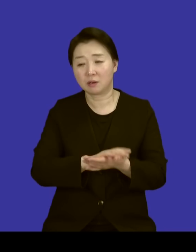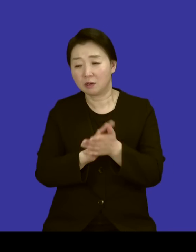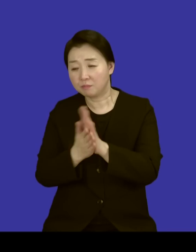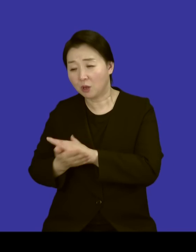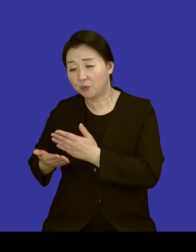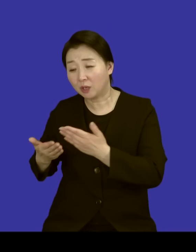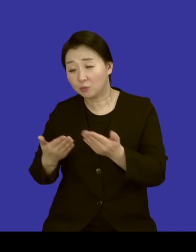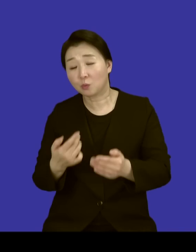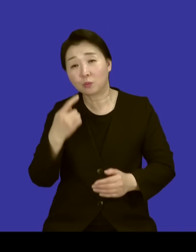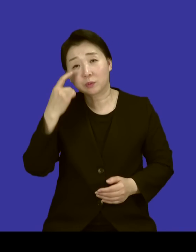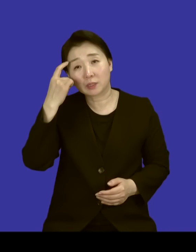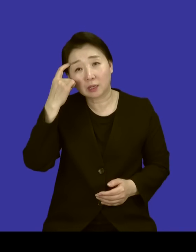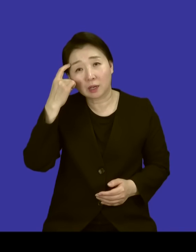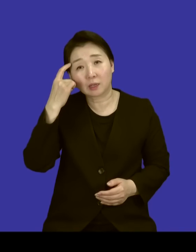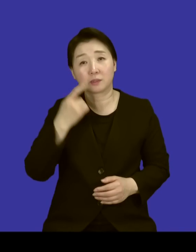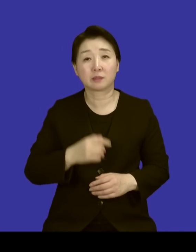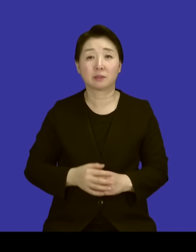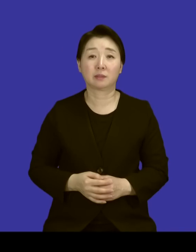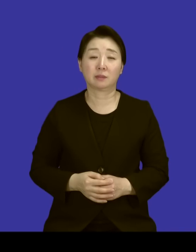줘야지 했는데